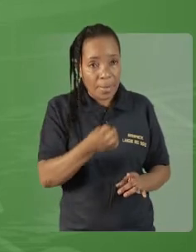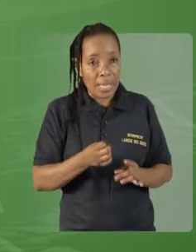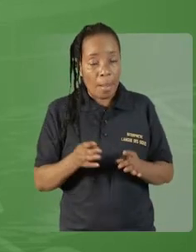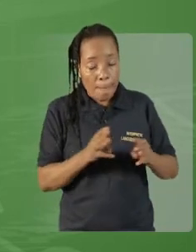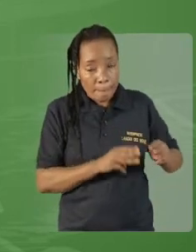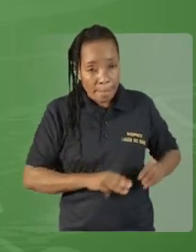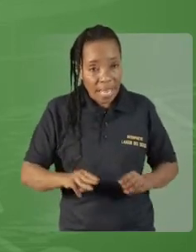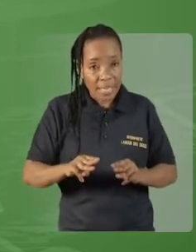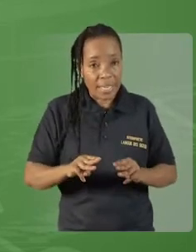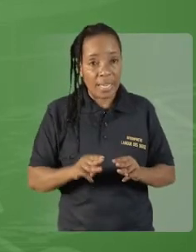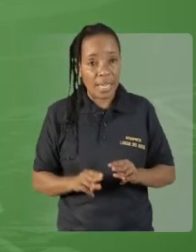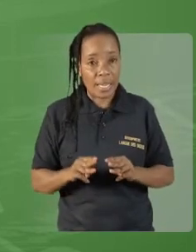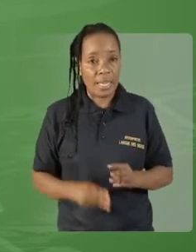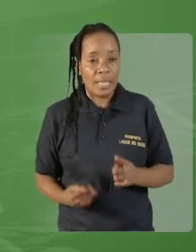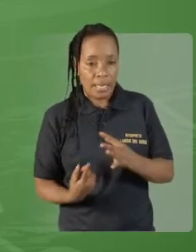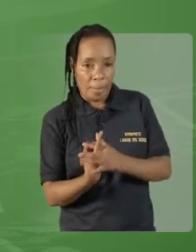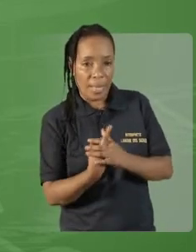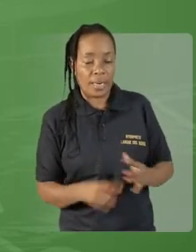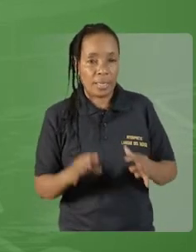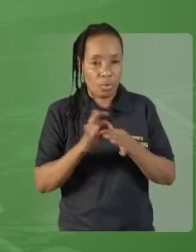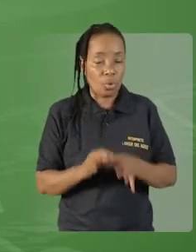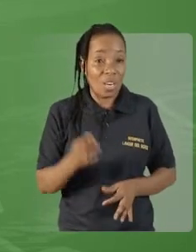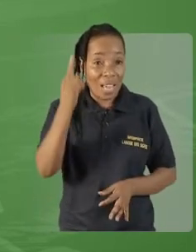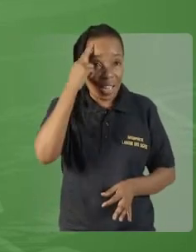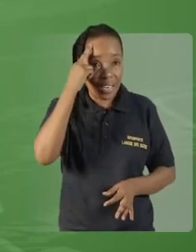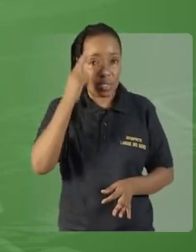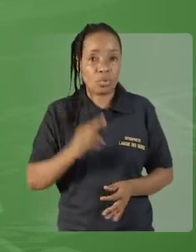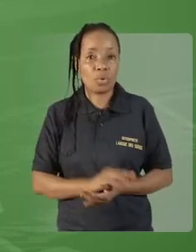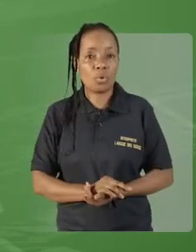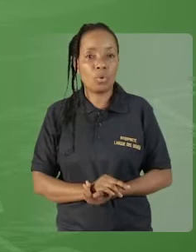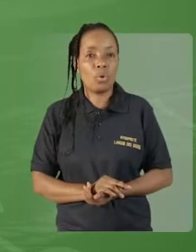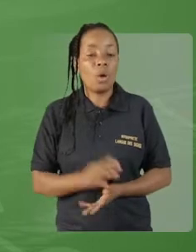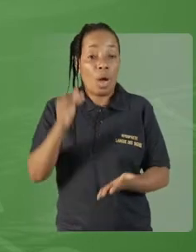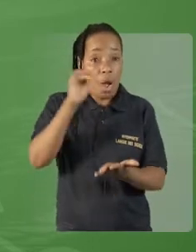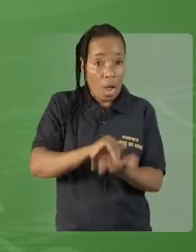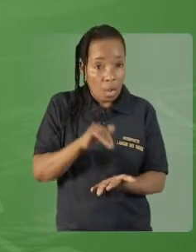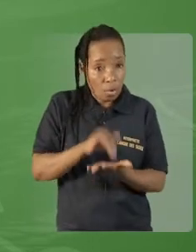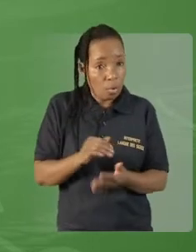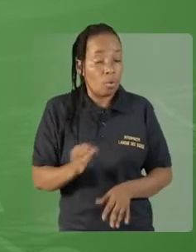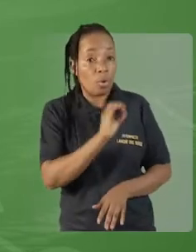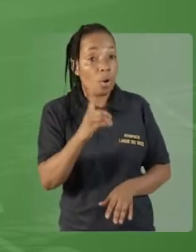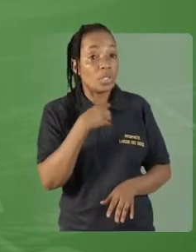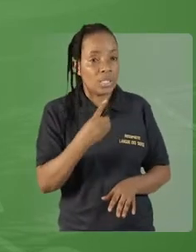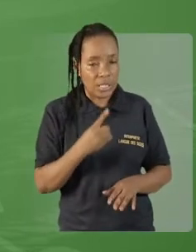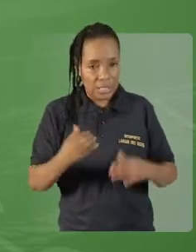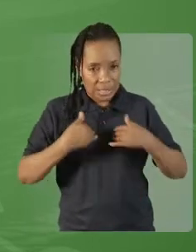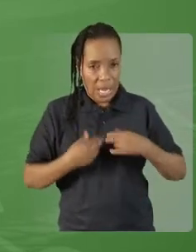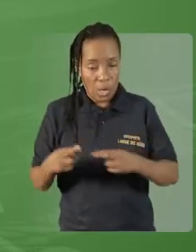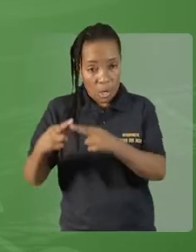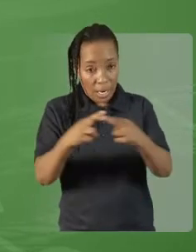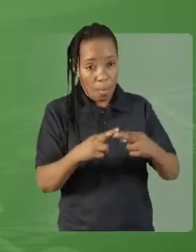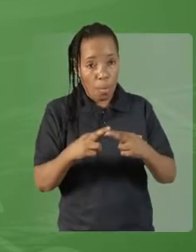Par ailleurs, chers apprenants, notons qu'il existe un rapport de complémentarité très fructueux